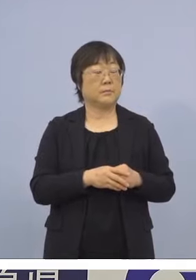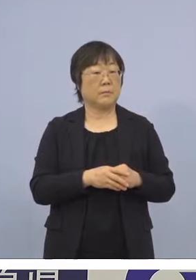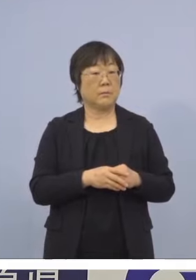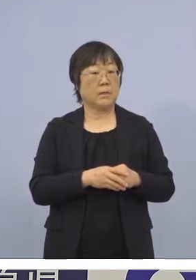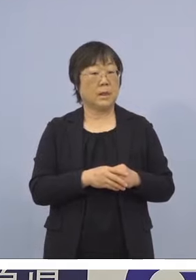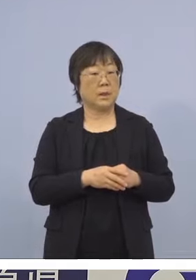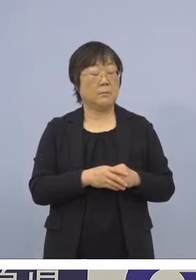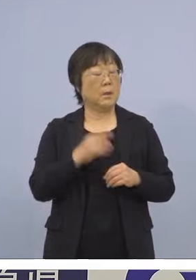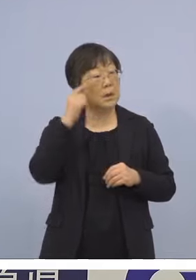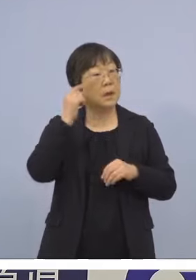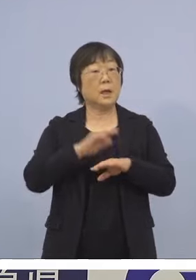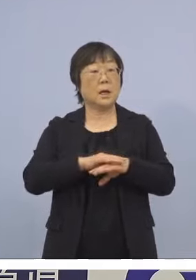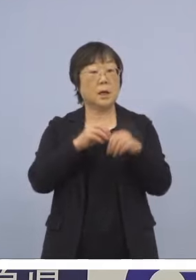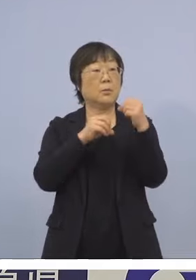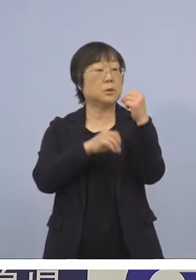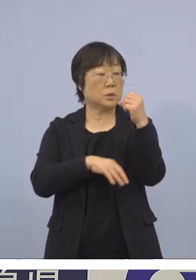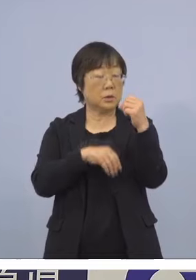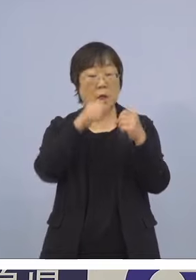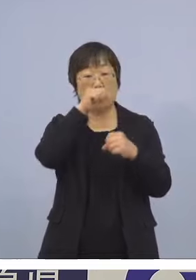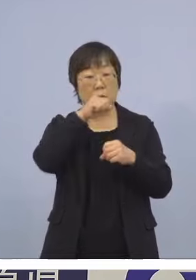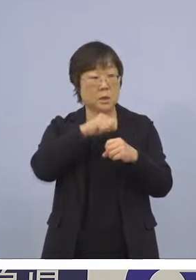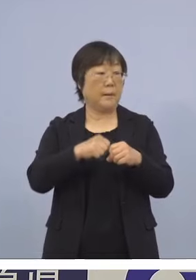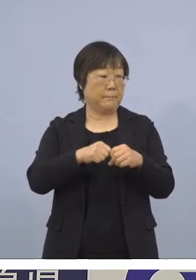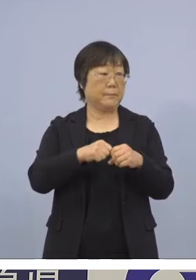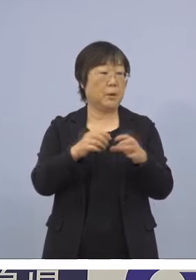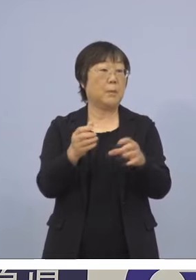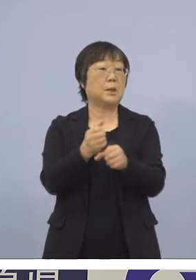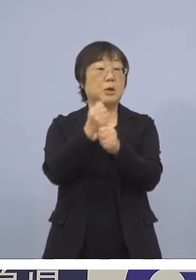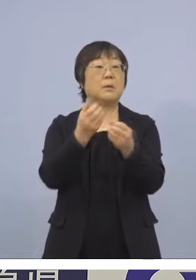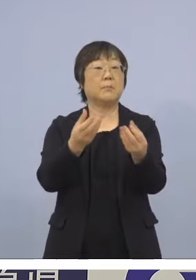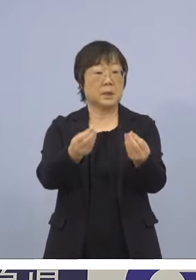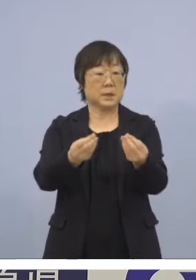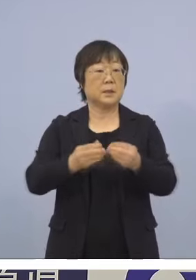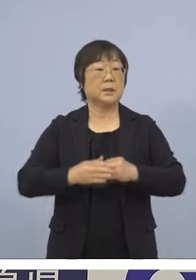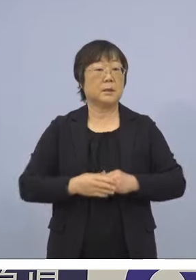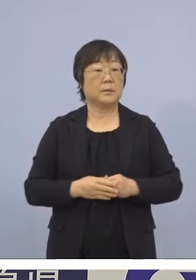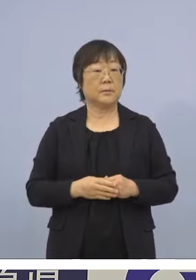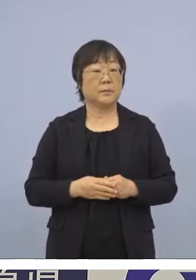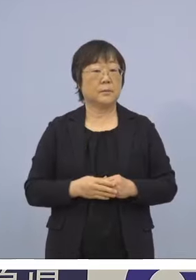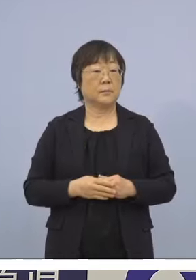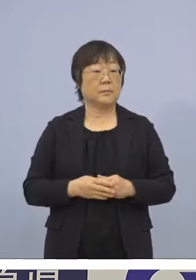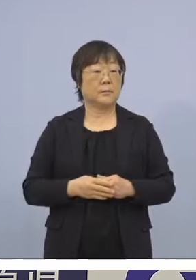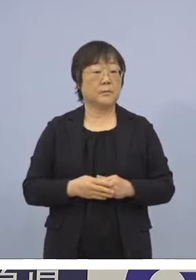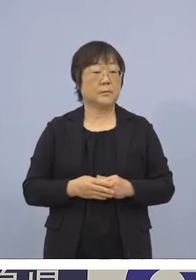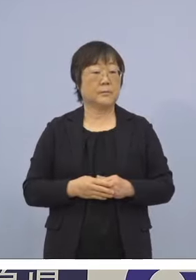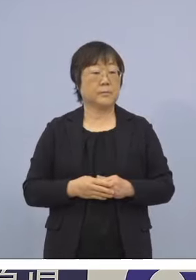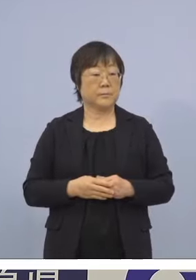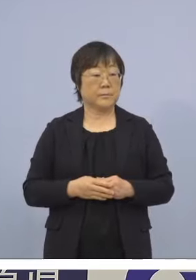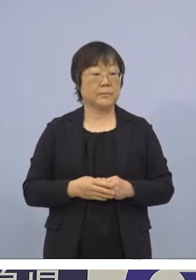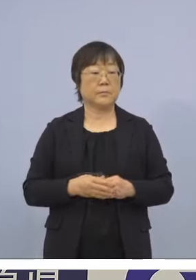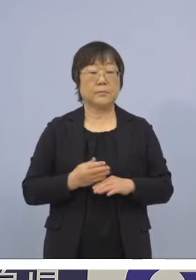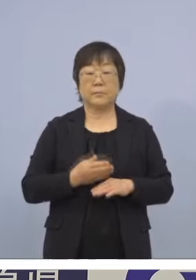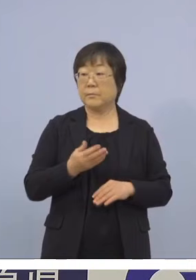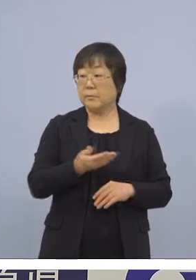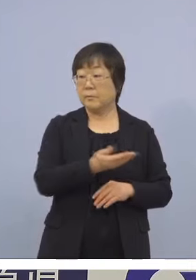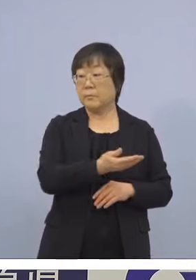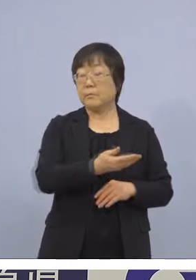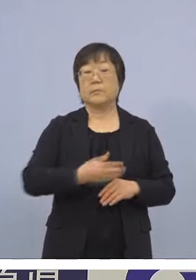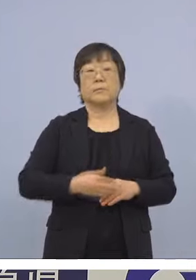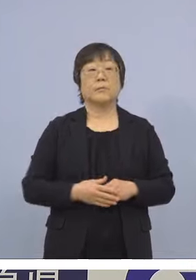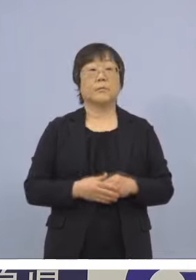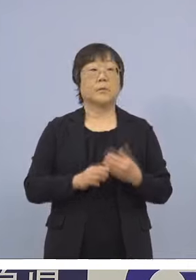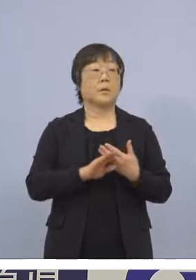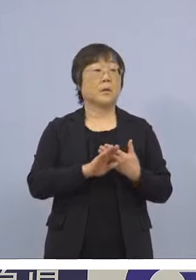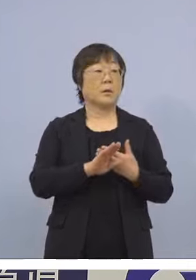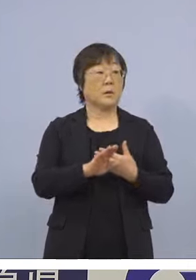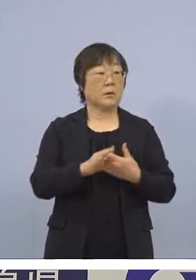そういった考えに基づいた予算になっていると、このように思っております。 ありがとうございます。 では他